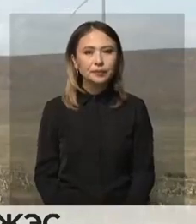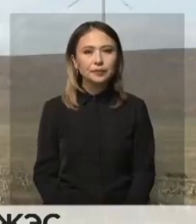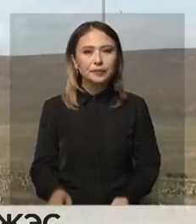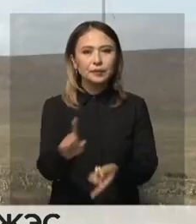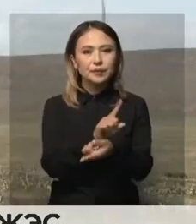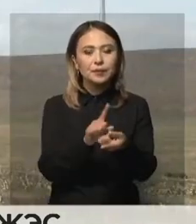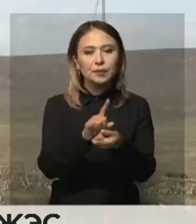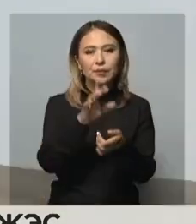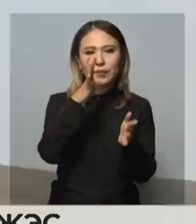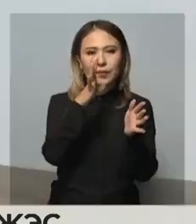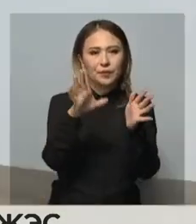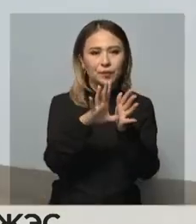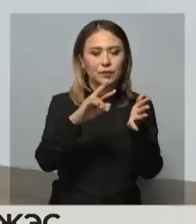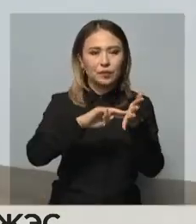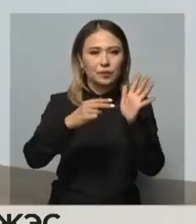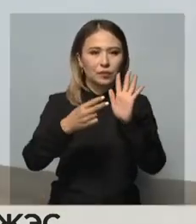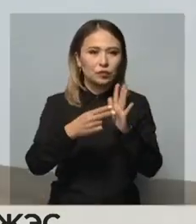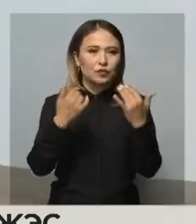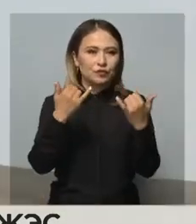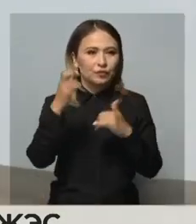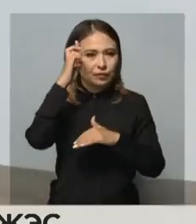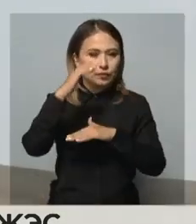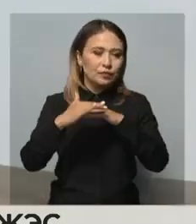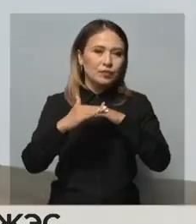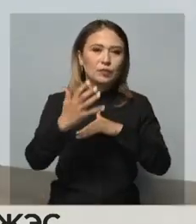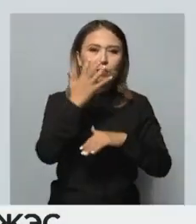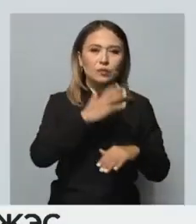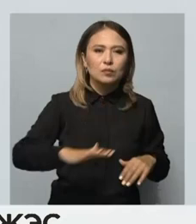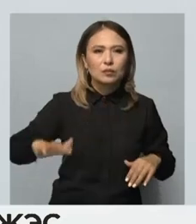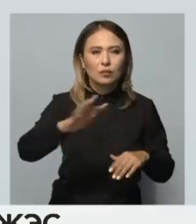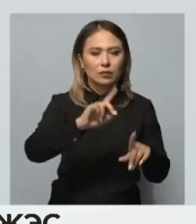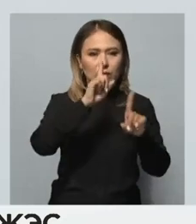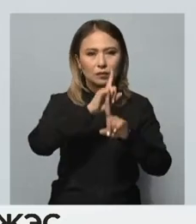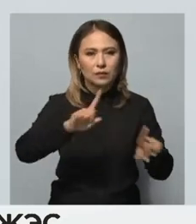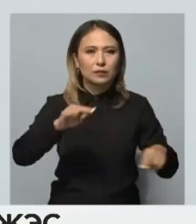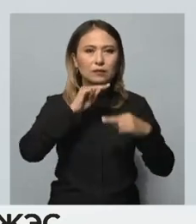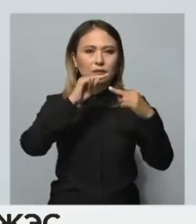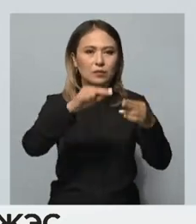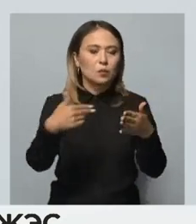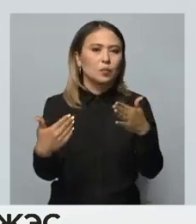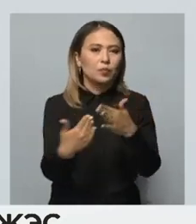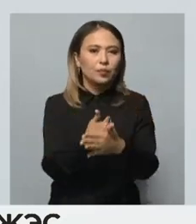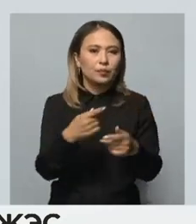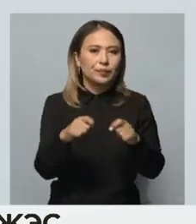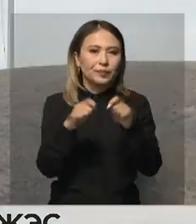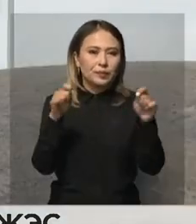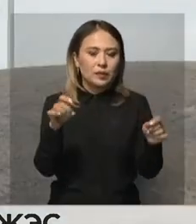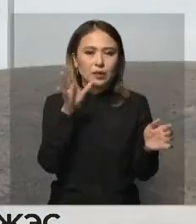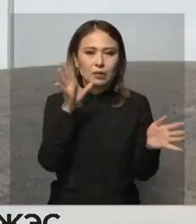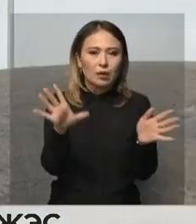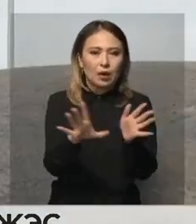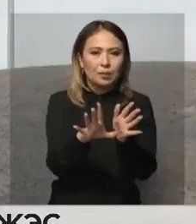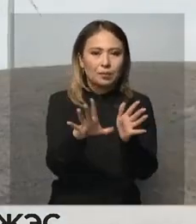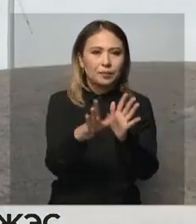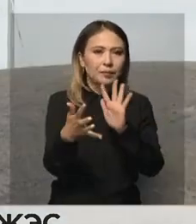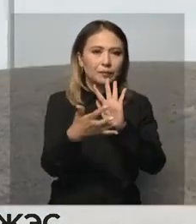Жаңартылатын энергия көзіне негізделген ауқымды жоба елдің оңтүстік аймақтары үшін ерекше маңызға ие. Жаңа жел электростанциясы энергия тапшылығын